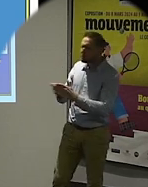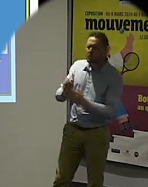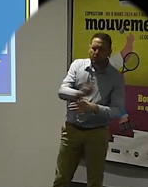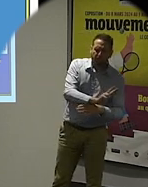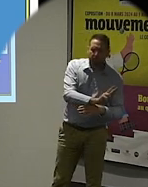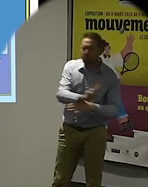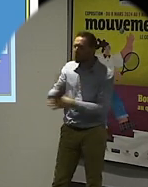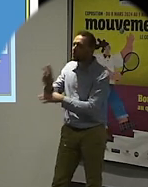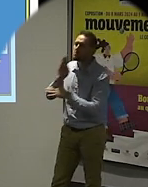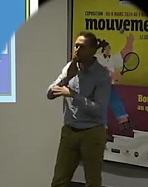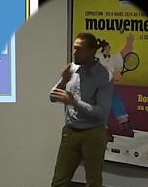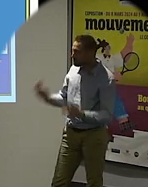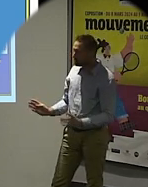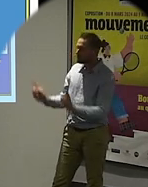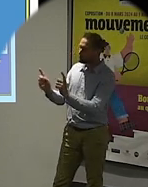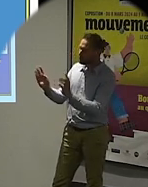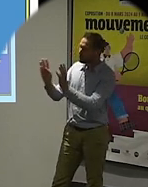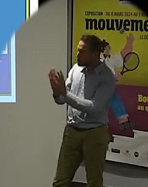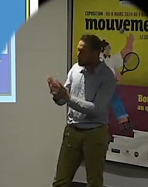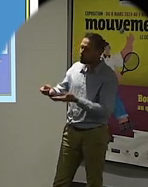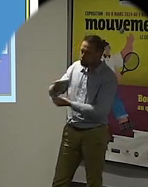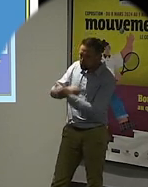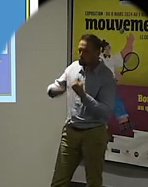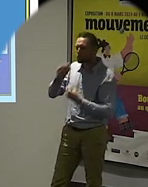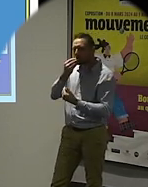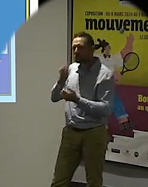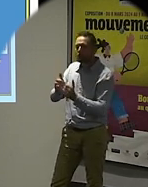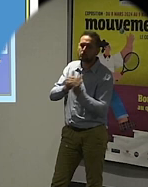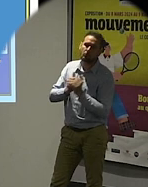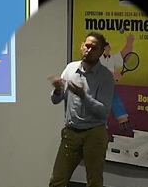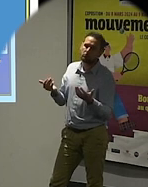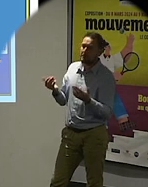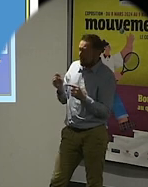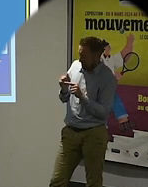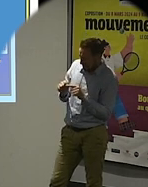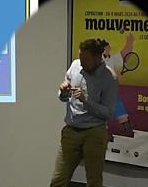vendredis midi. Donc voilà, des choses en fait très très simples de la vie.